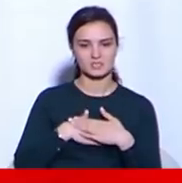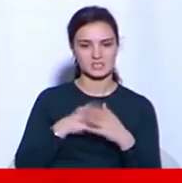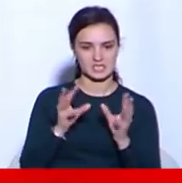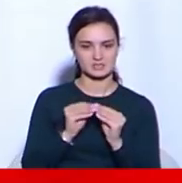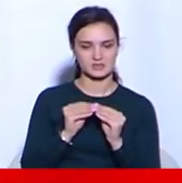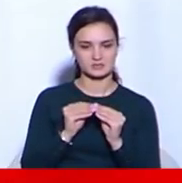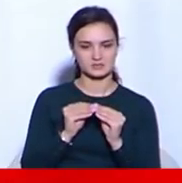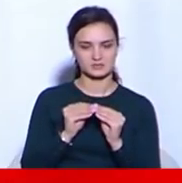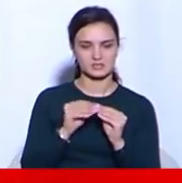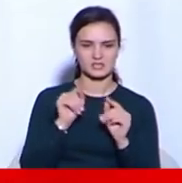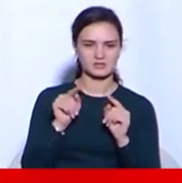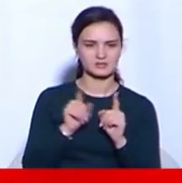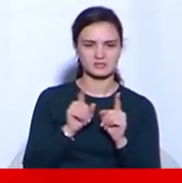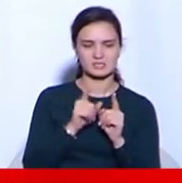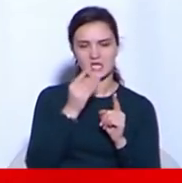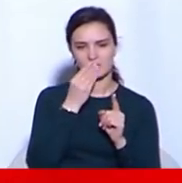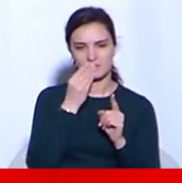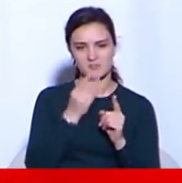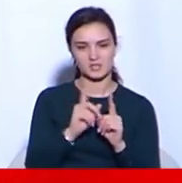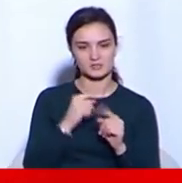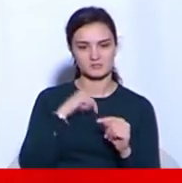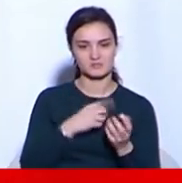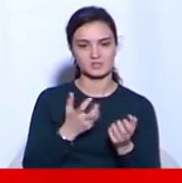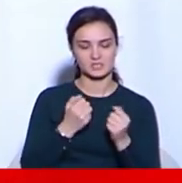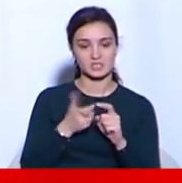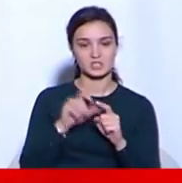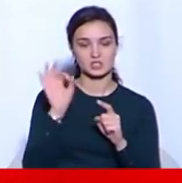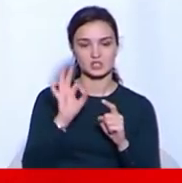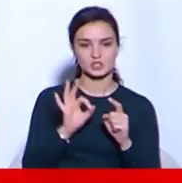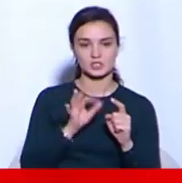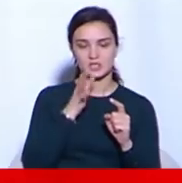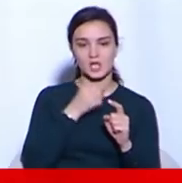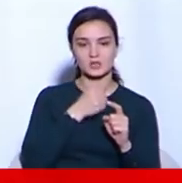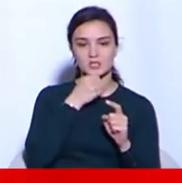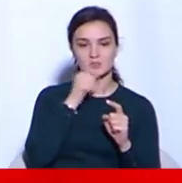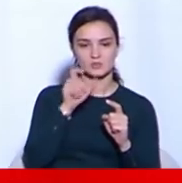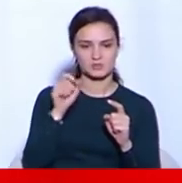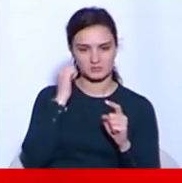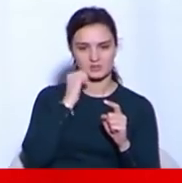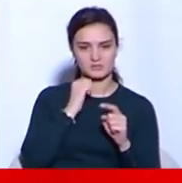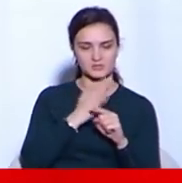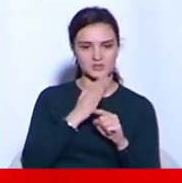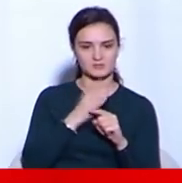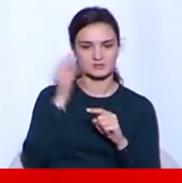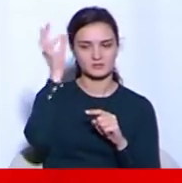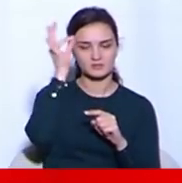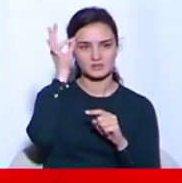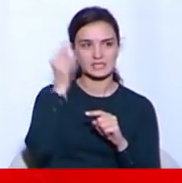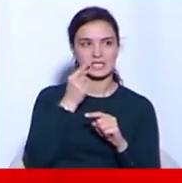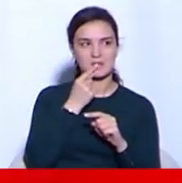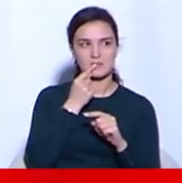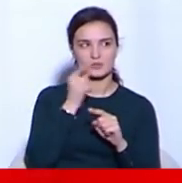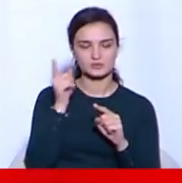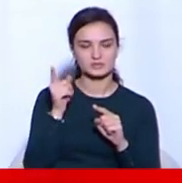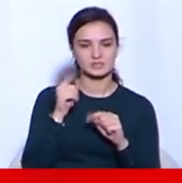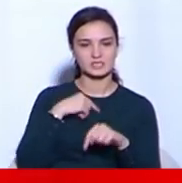ერთად მოგვანიჭა ამა თუ იმ საკვებმა, და ძალიან ხშირად ხანდაზმულ ადამიანებს აქვს ხოლმე ნოსტალგია იმ გემოსი,